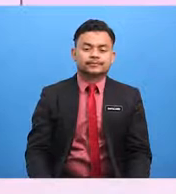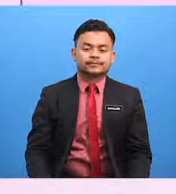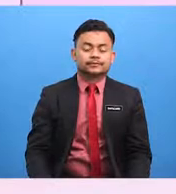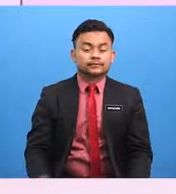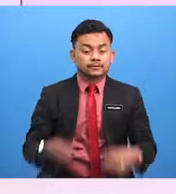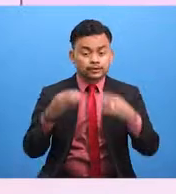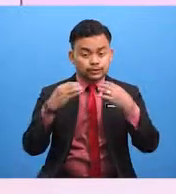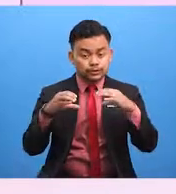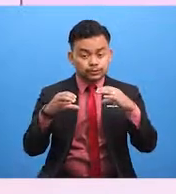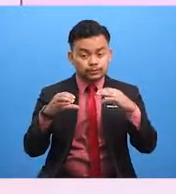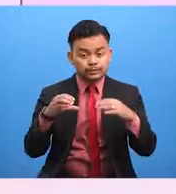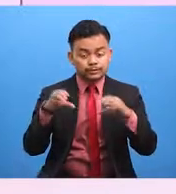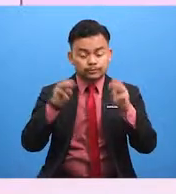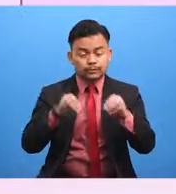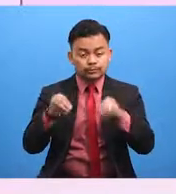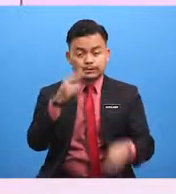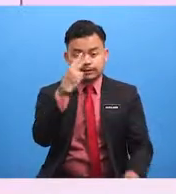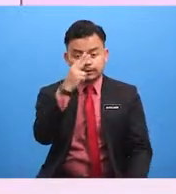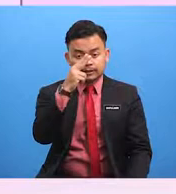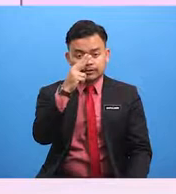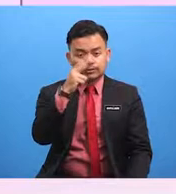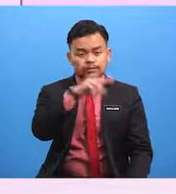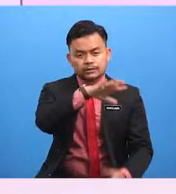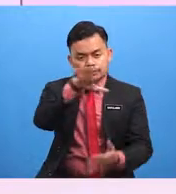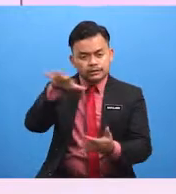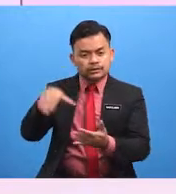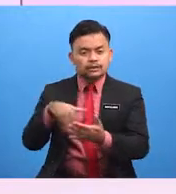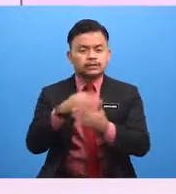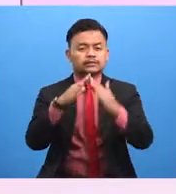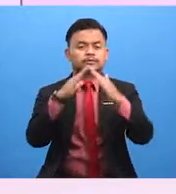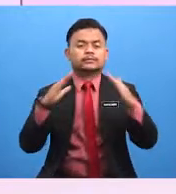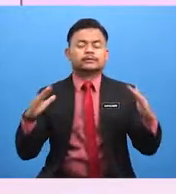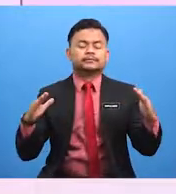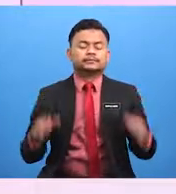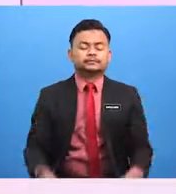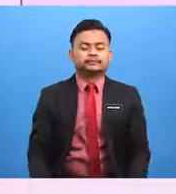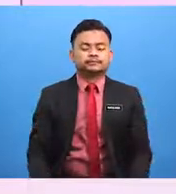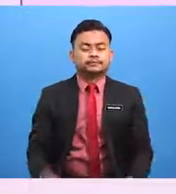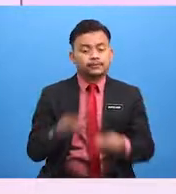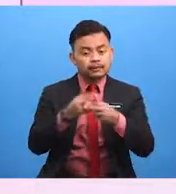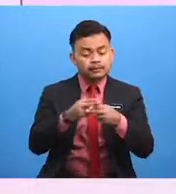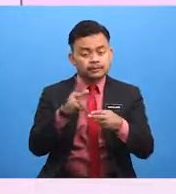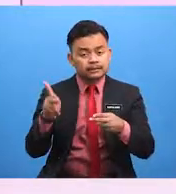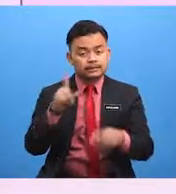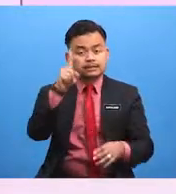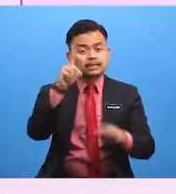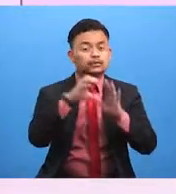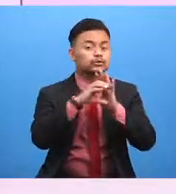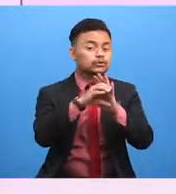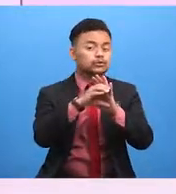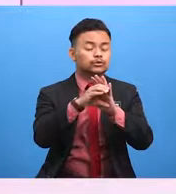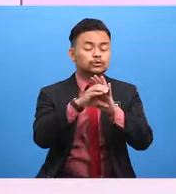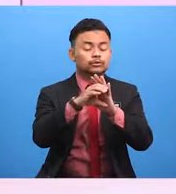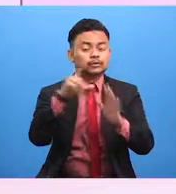Cuba murid-murid perhatikan di sekitar rumah kamu dan namakan satu contoh objek